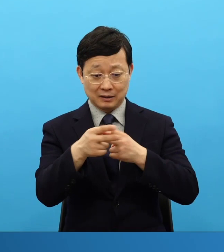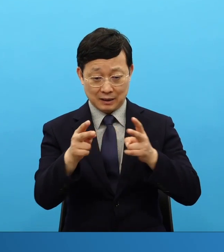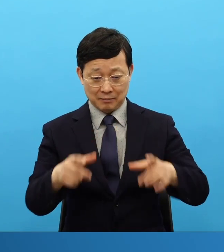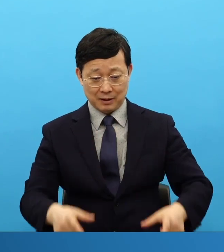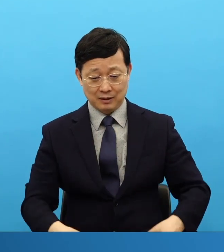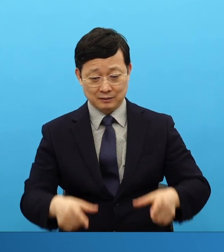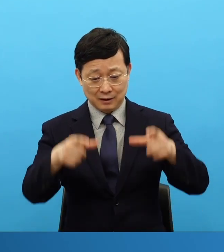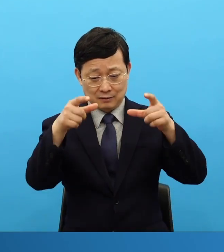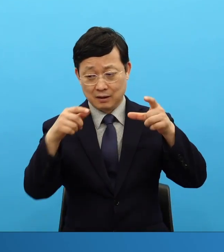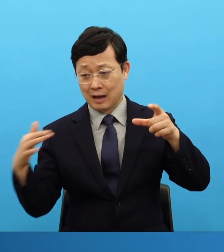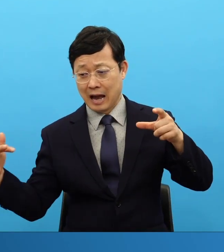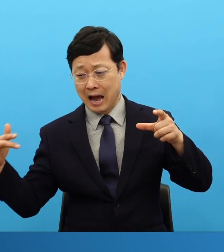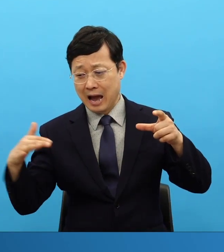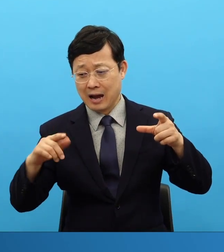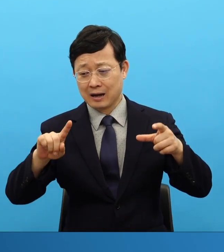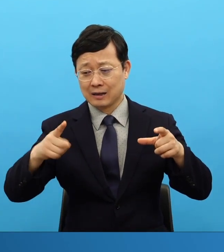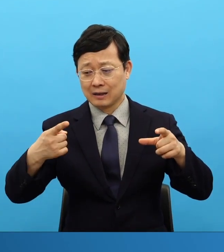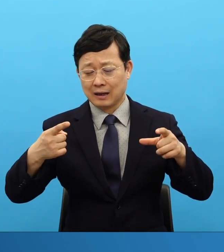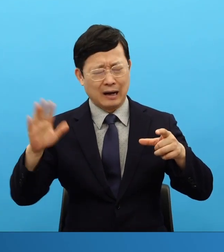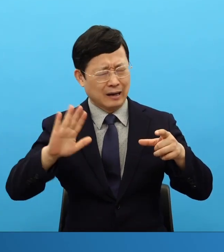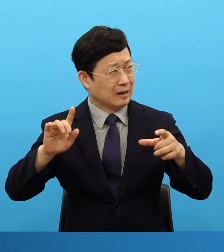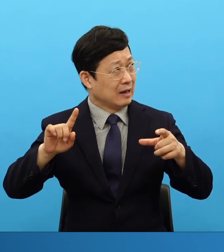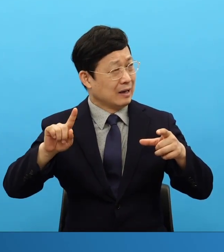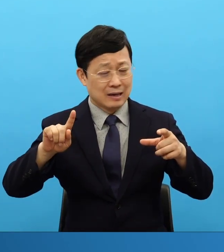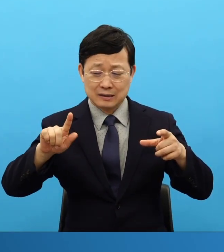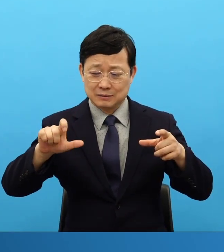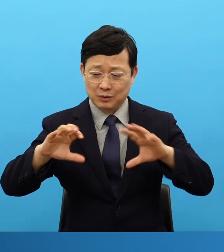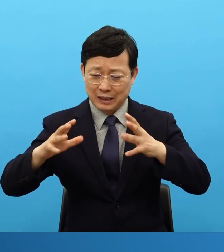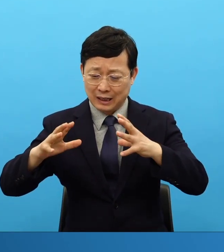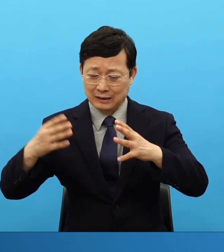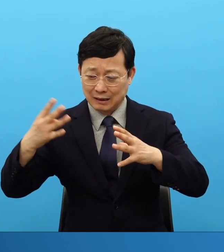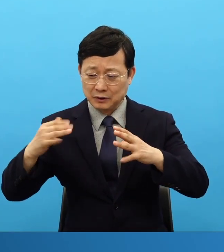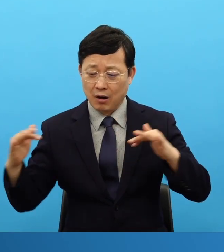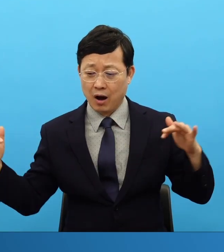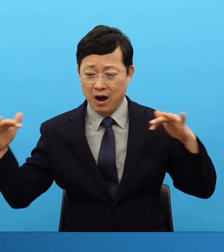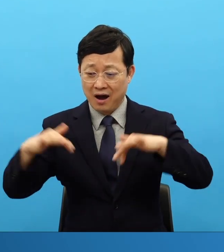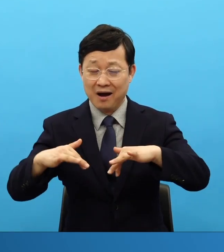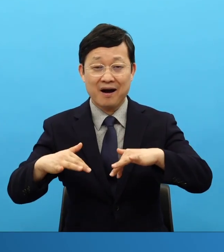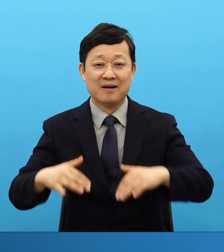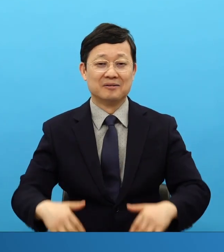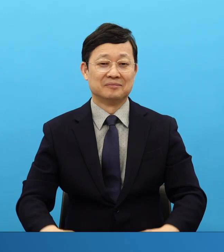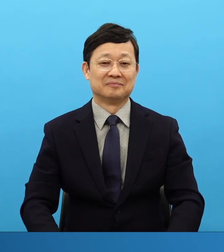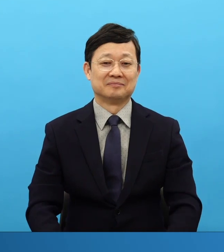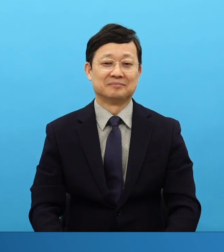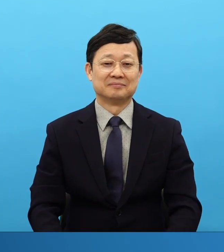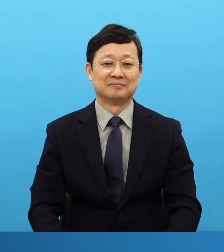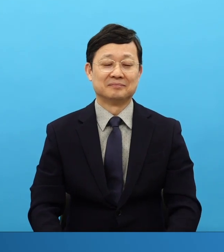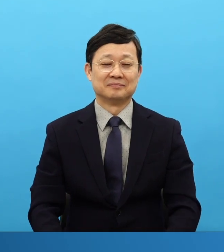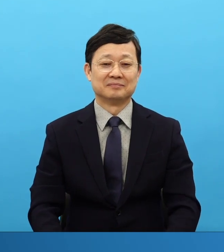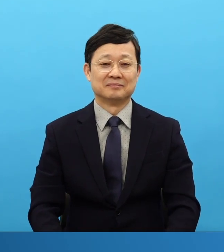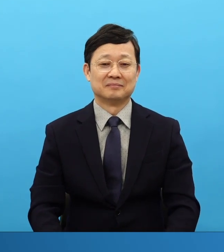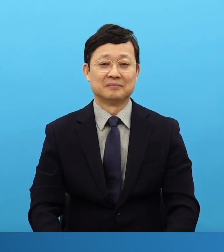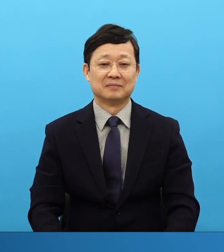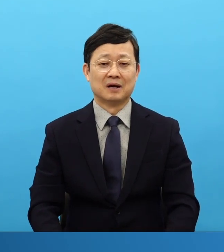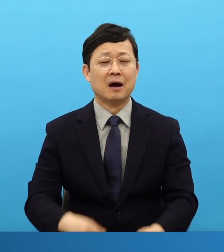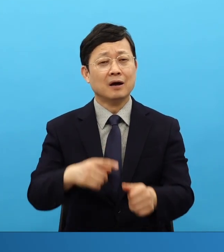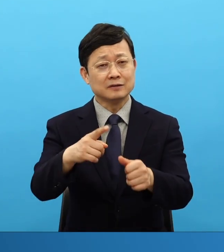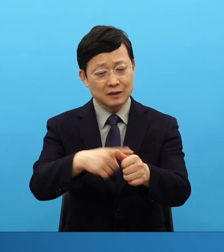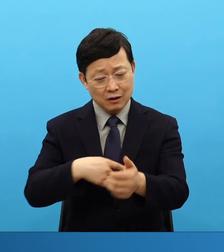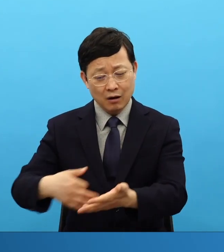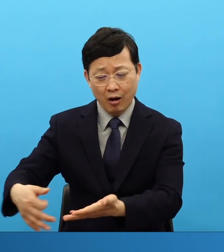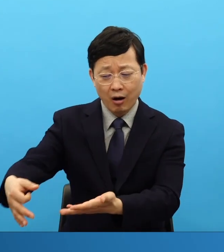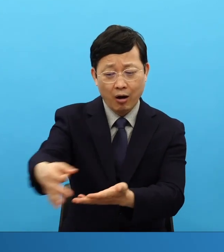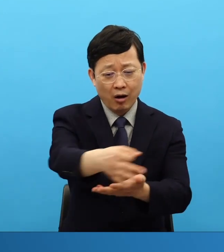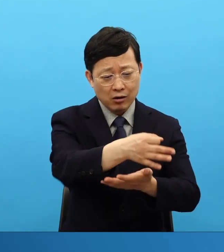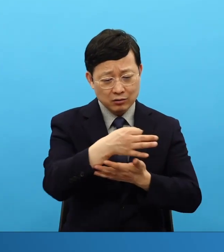된 거예요. And then we see that the 15-nation system was established at this time. 자, 이들이 은혜 받으니까 헌금은 나올 수밖에 없죠. And because these